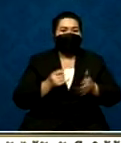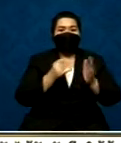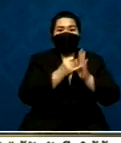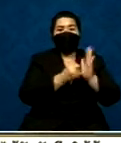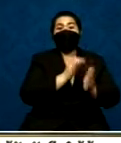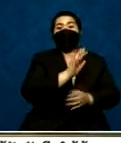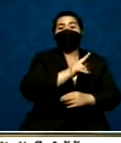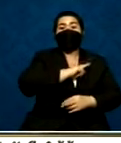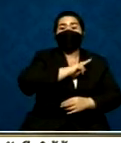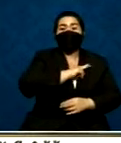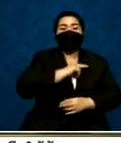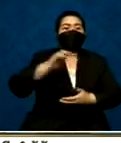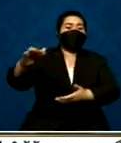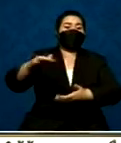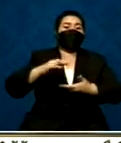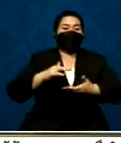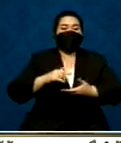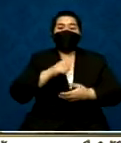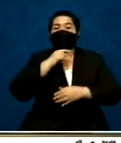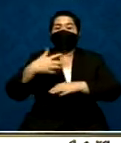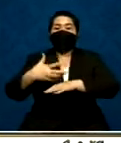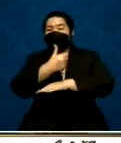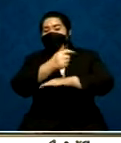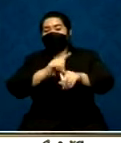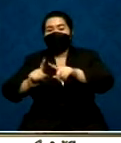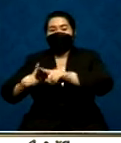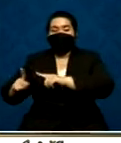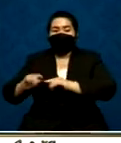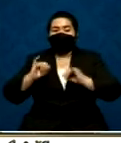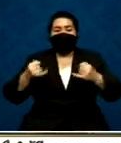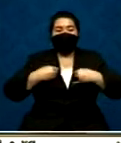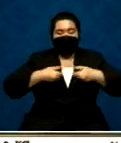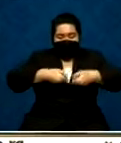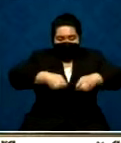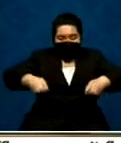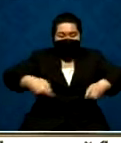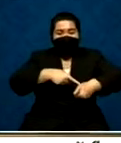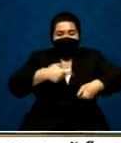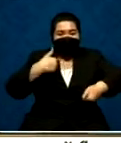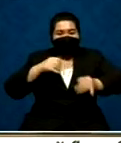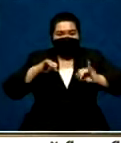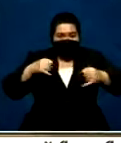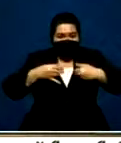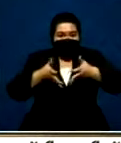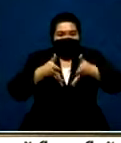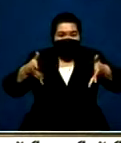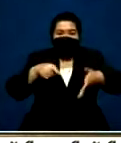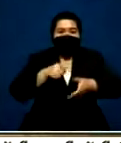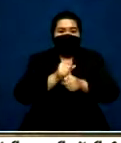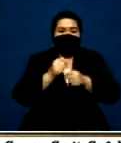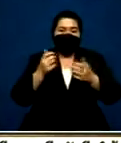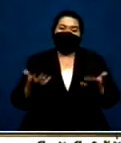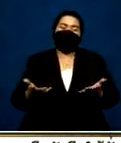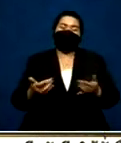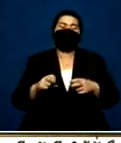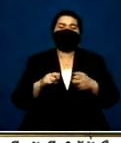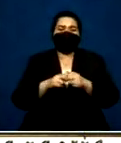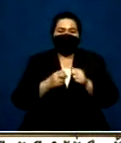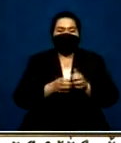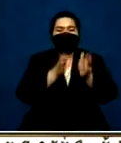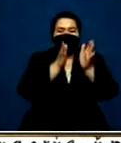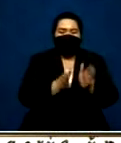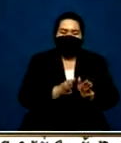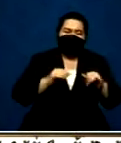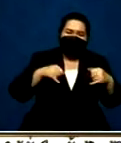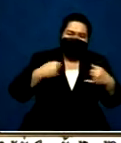ดในพื้นที่ของตัวเองและนักการเมืองหลายท่านนะครับก็เป็นเจ้าของวัวที่ปริมาณมหาศาลสิ่งนี้เองเกษตรกรรายเล็กร